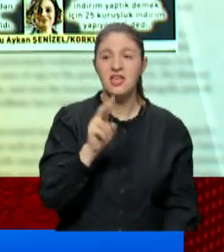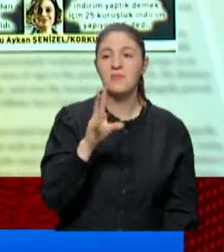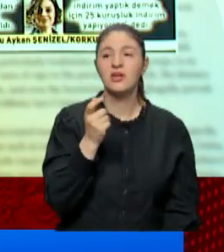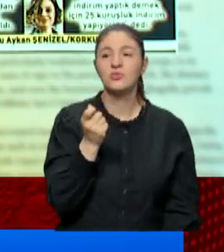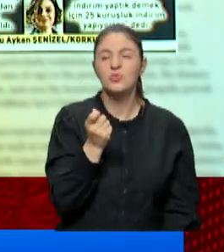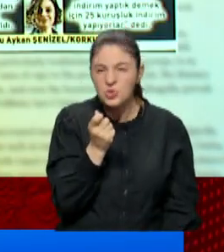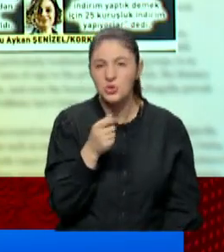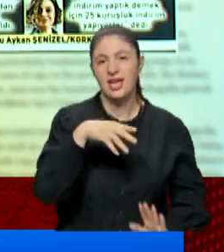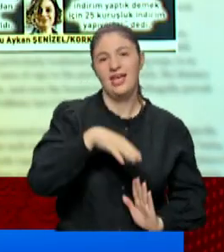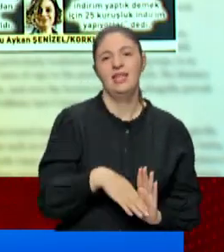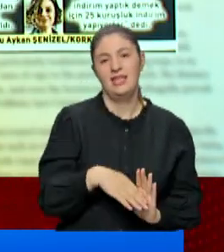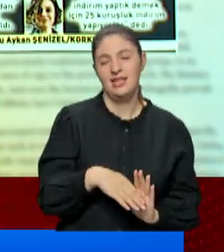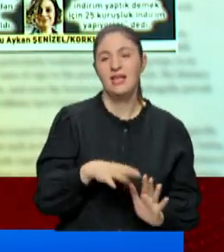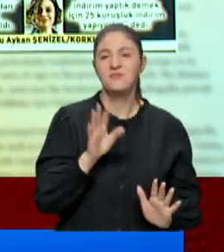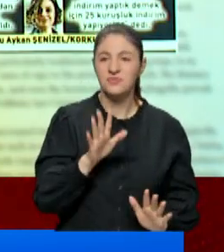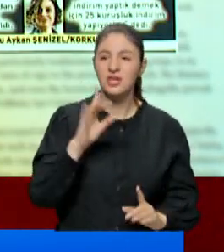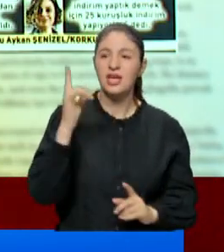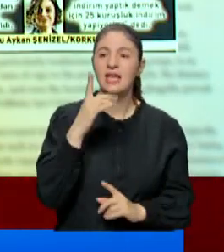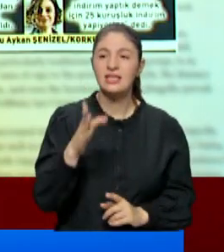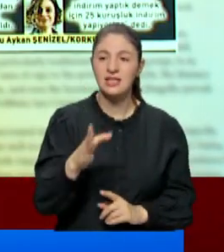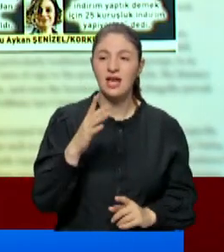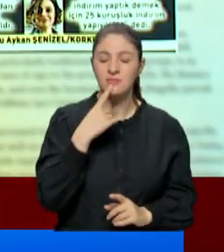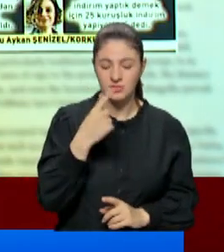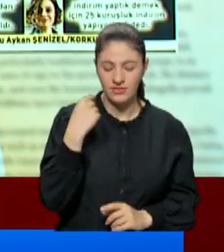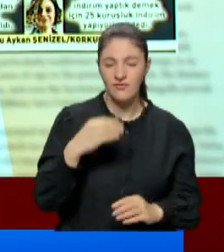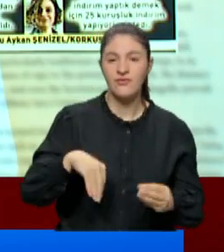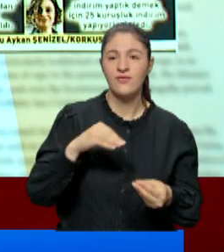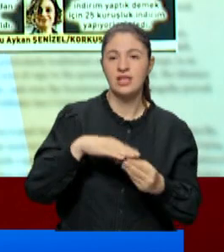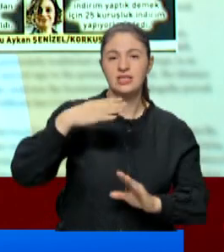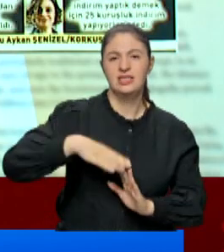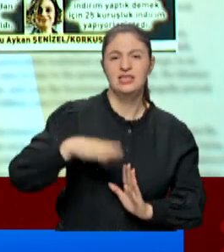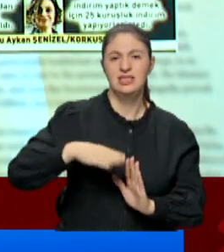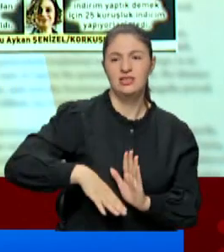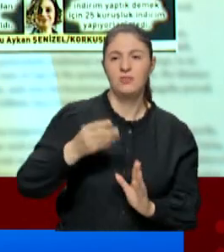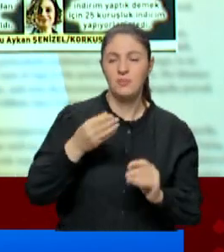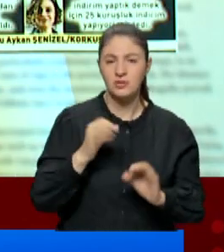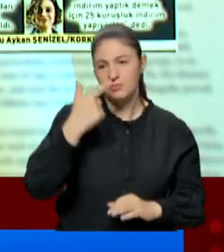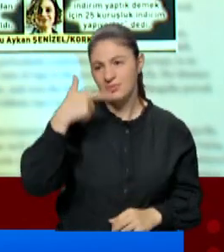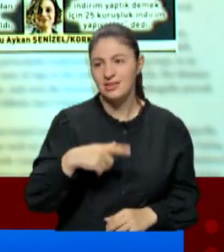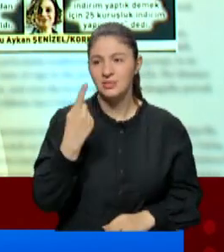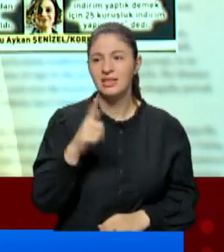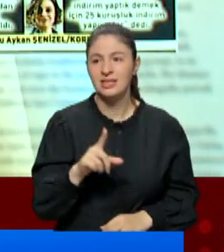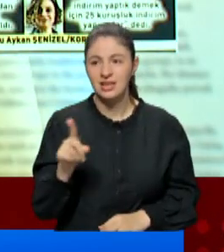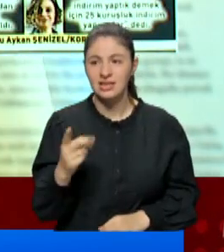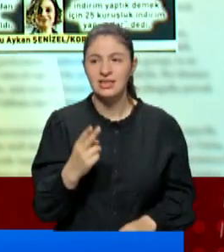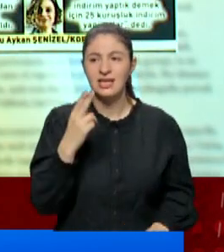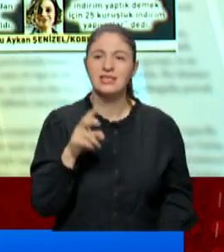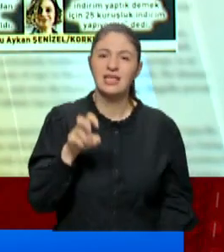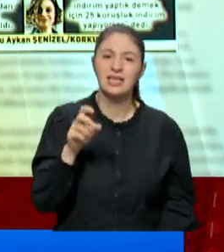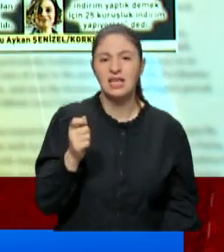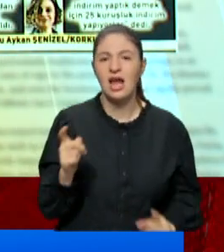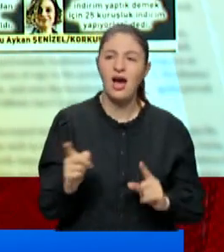25 kuruş indirdiler iktidar geçen yıl faiz indirmeye başladığında Benzinin litresi